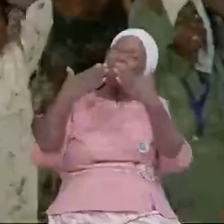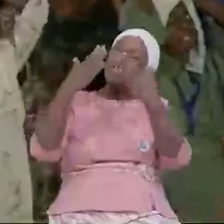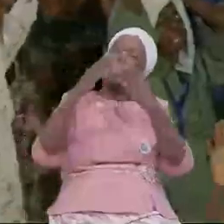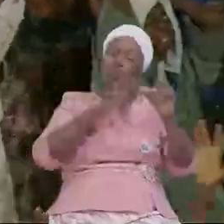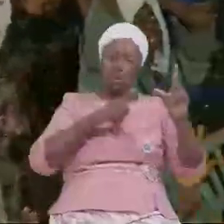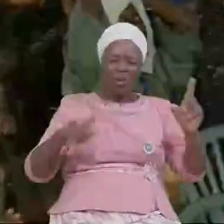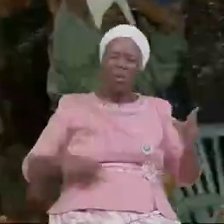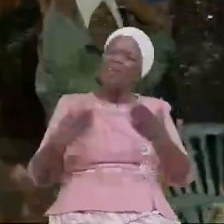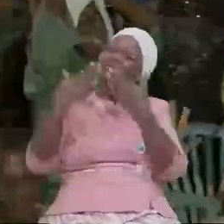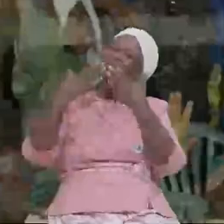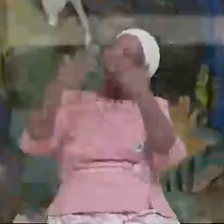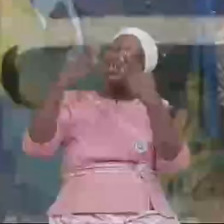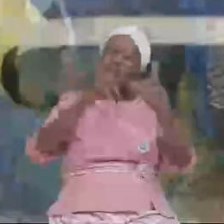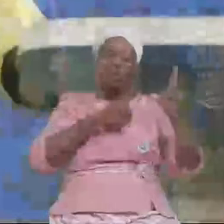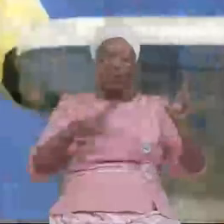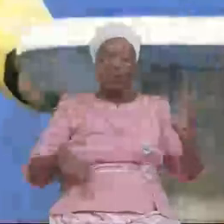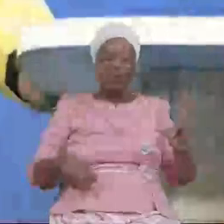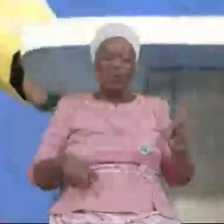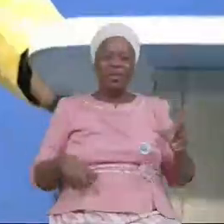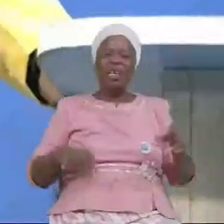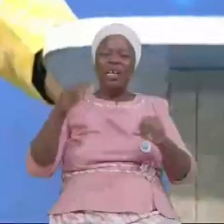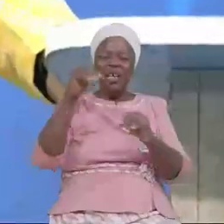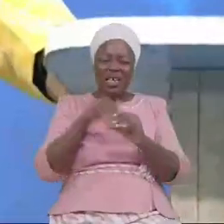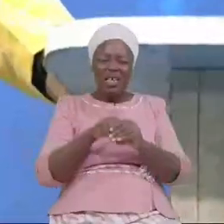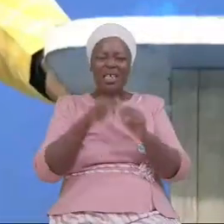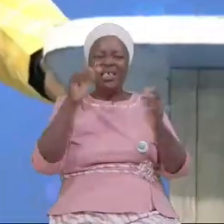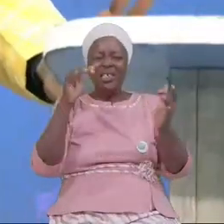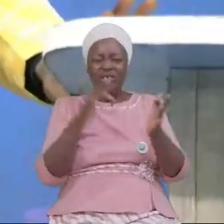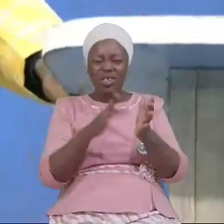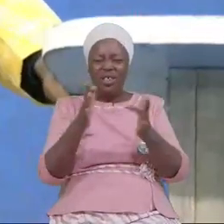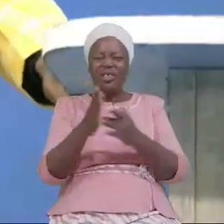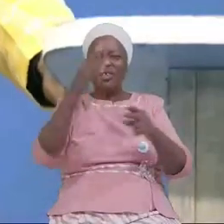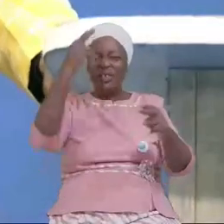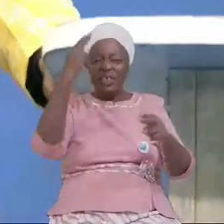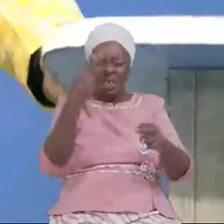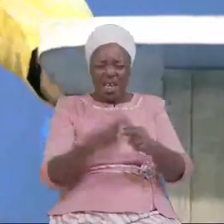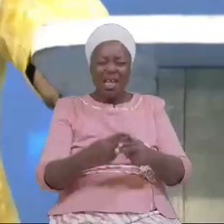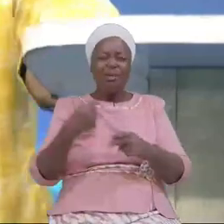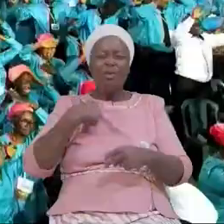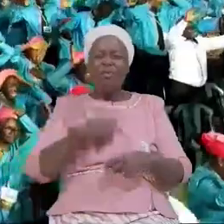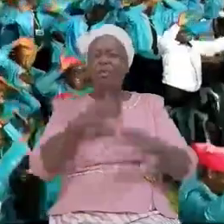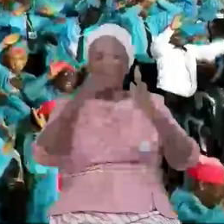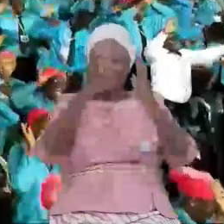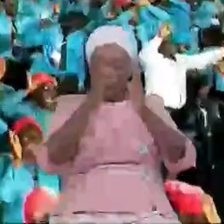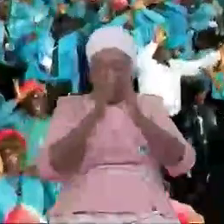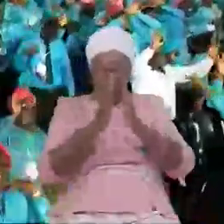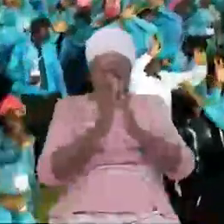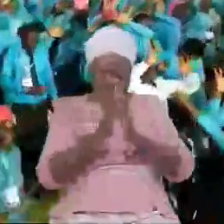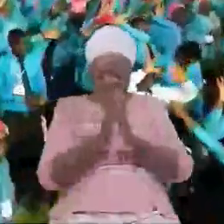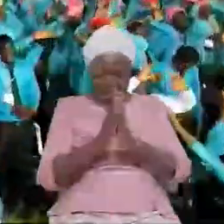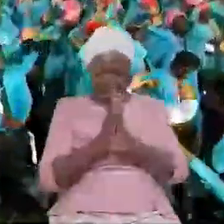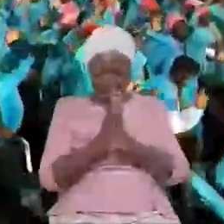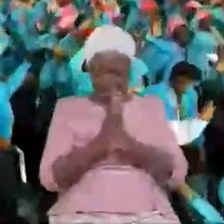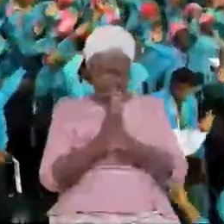merci Seigneur. Au nom de Jésus, nous prions.